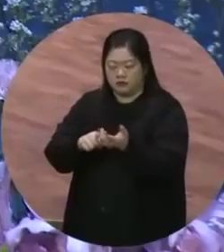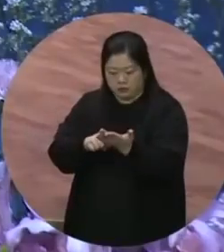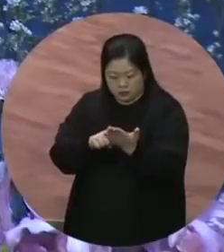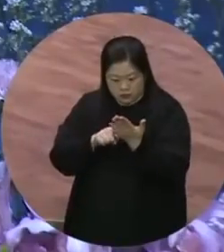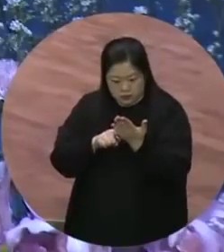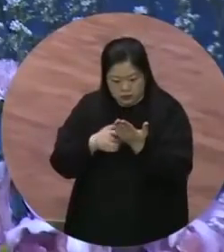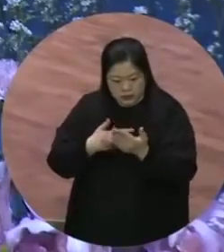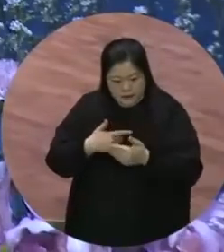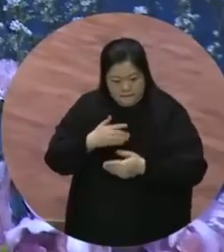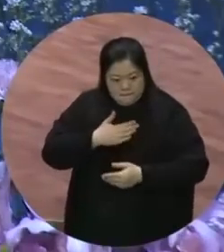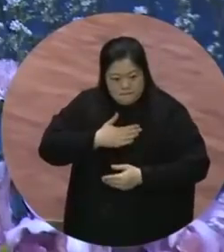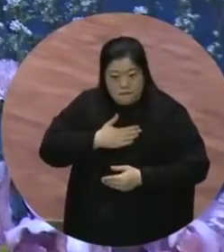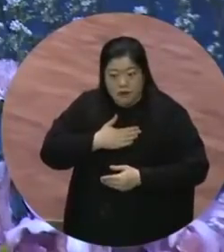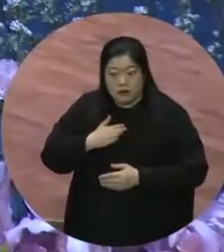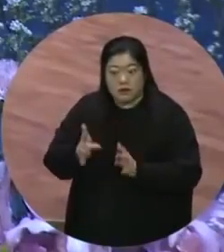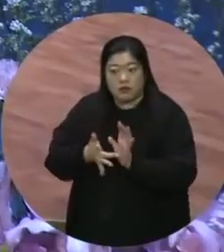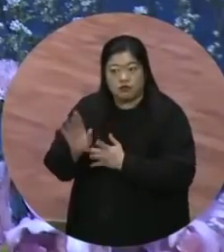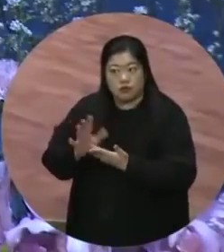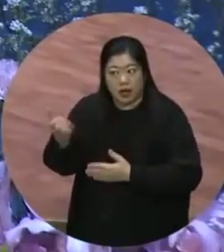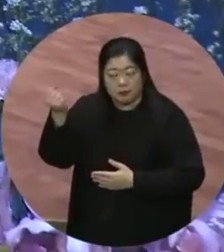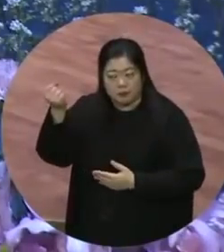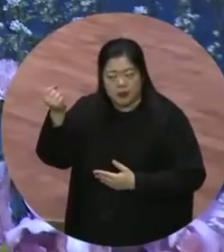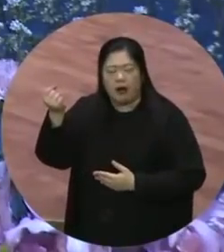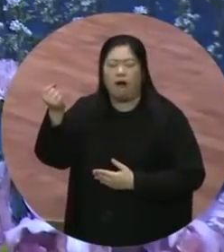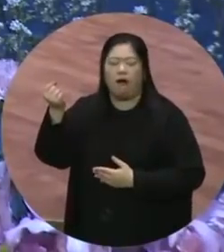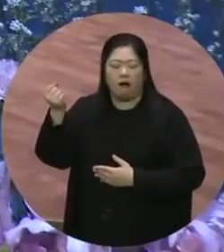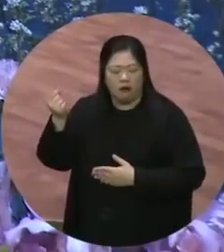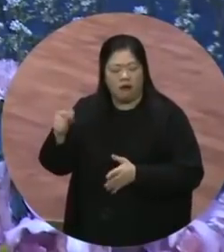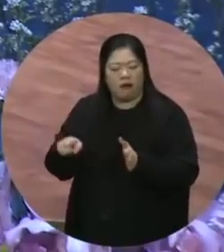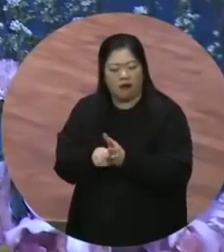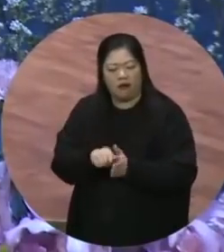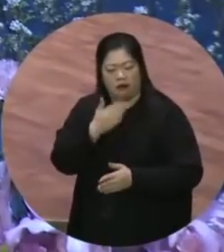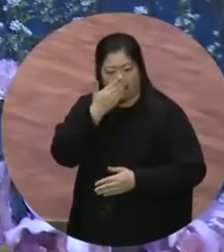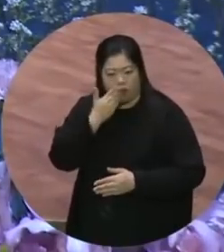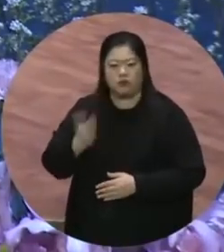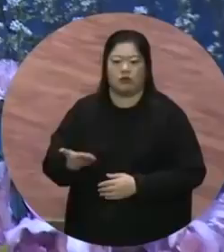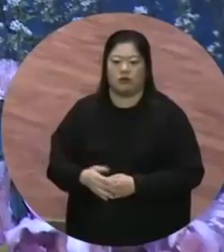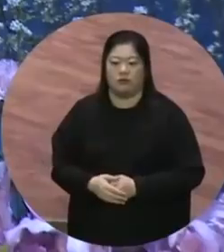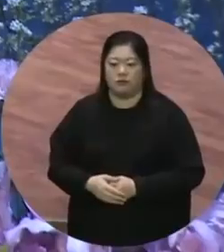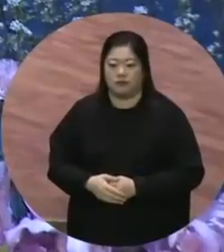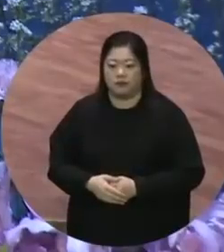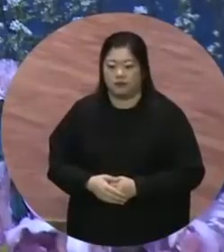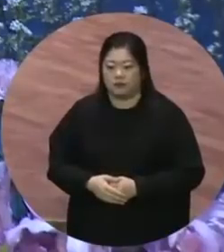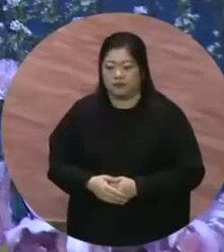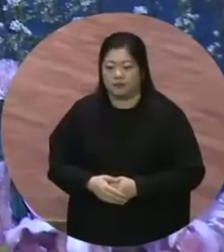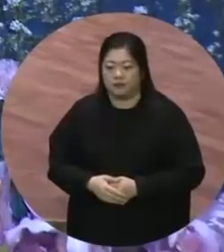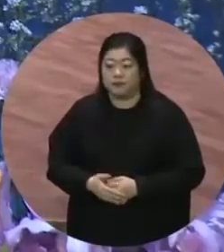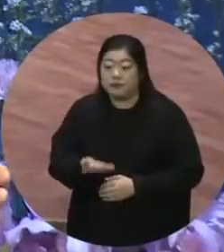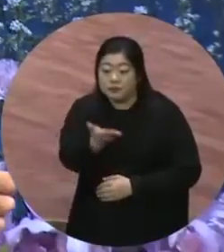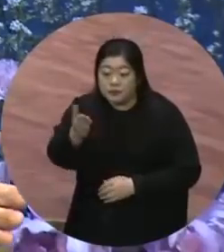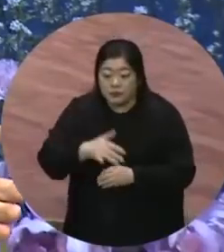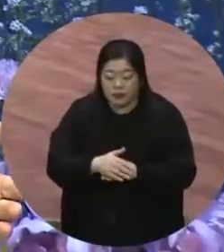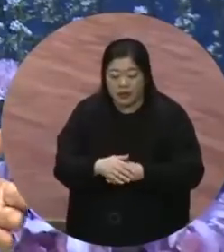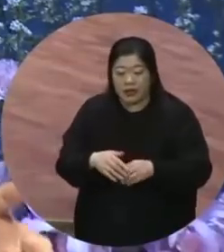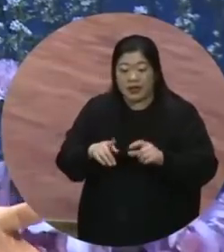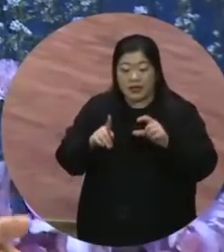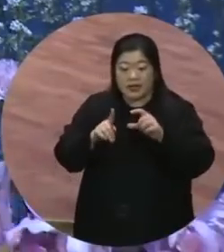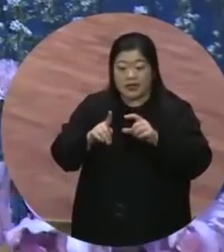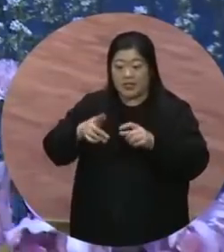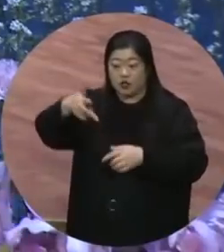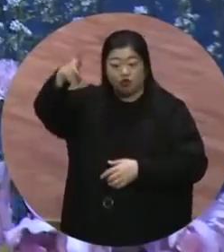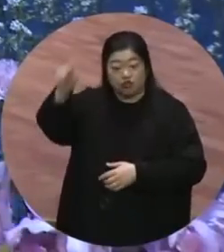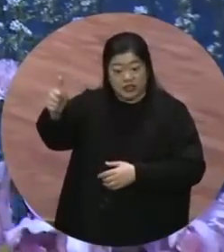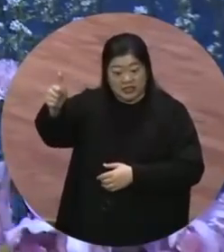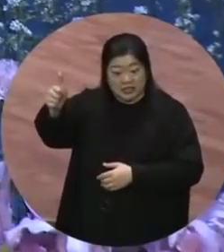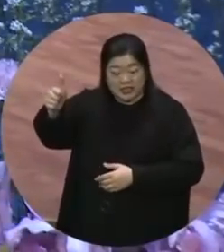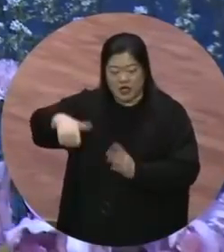다 그리스도의 종이에요, 종. 그러니까 여러분, 종이란 것은요, 자기 재산이 없어요. 종은